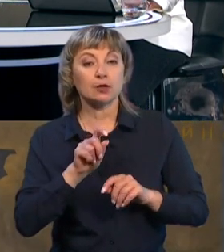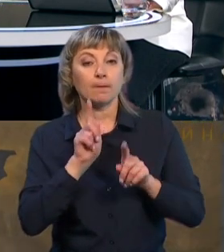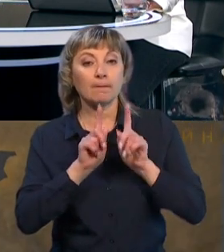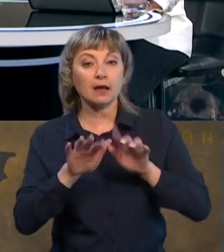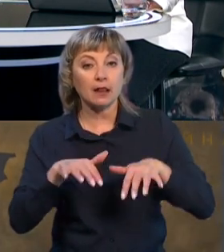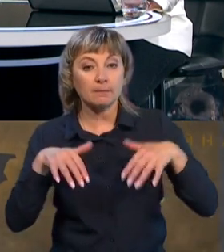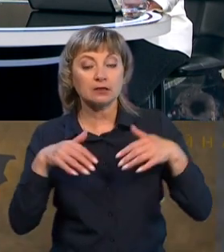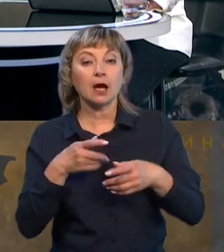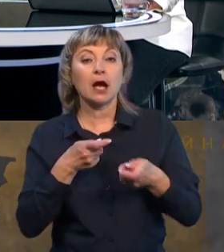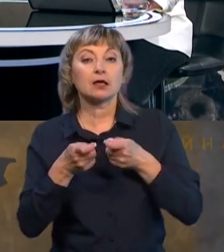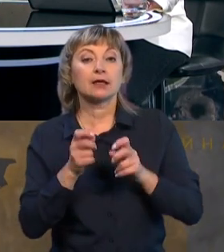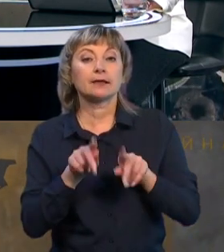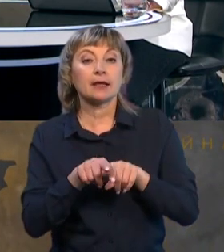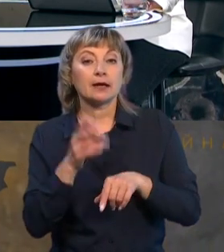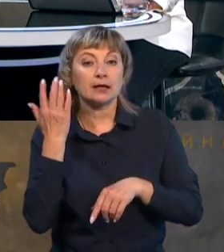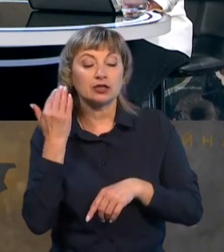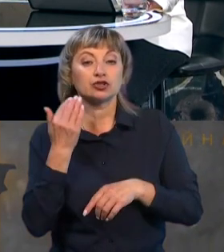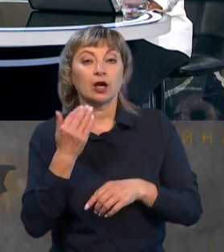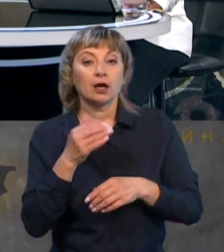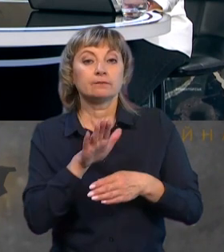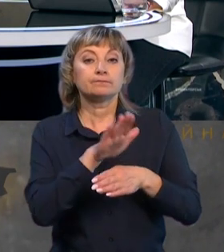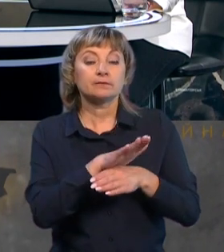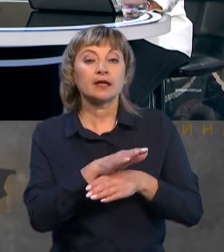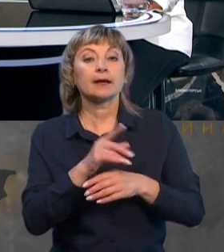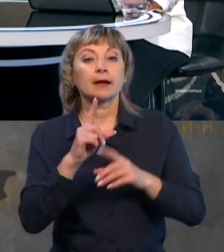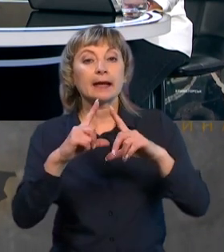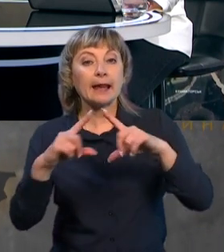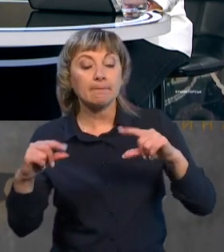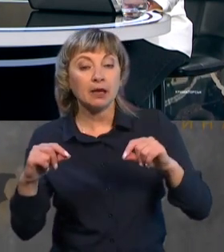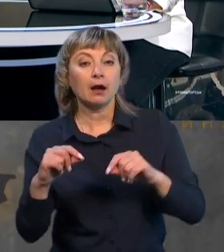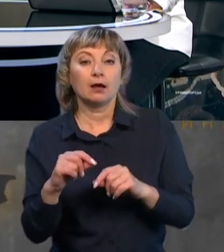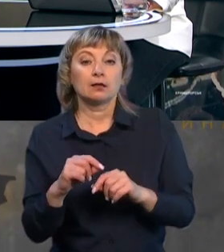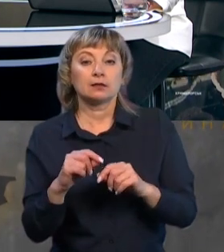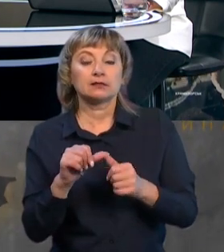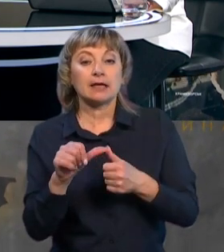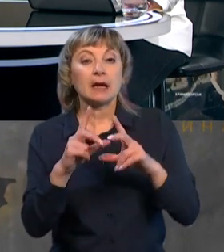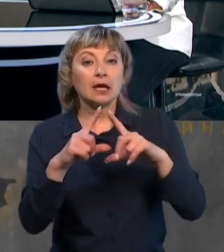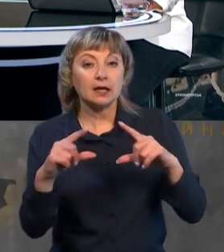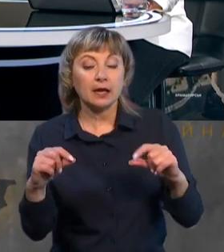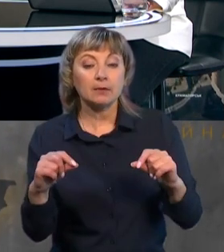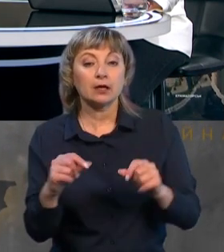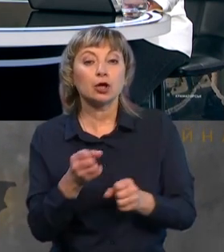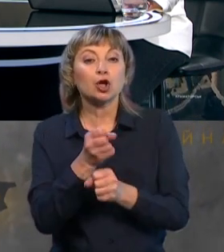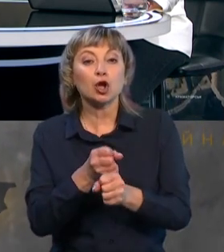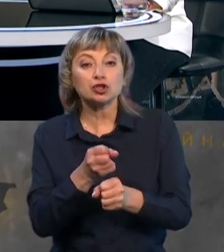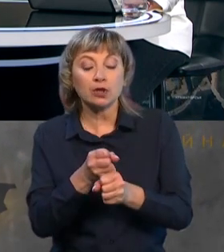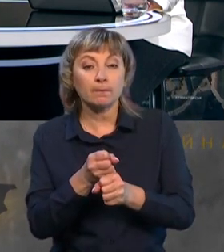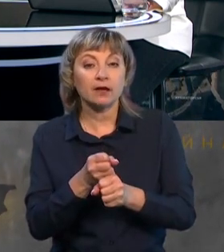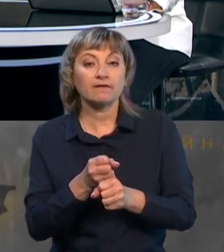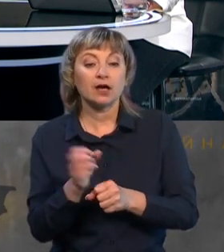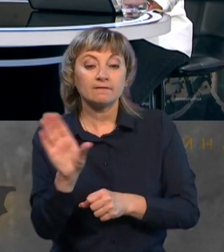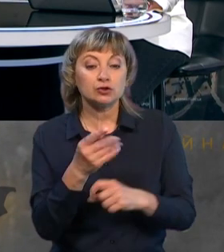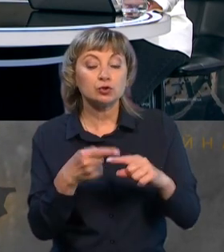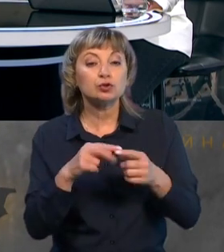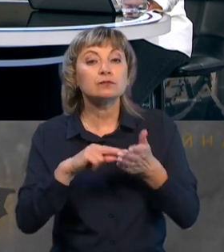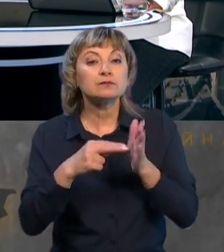як і раніше настановами із Кремля і саме Кремль розробив всю цю